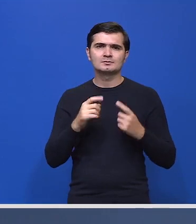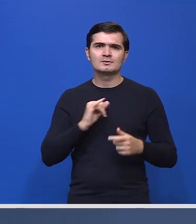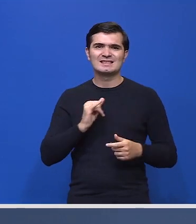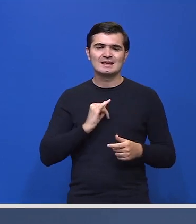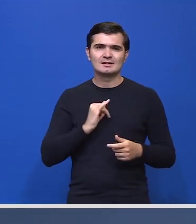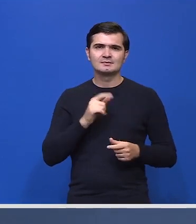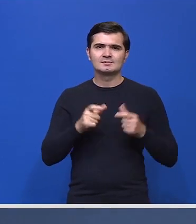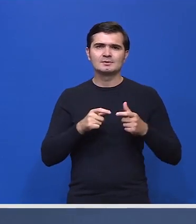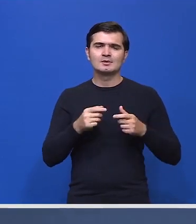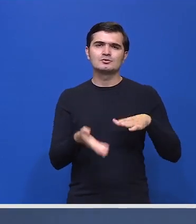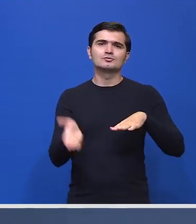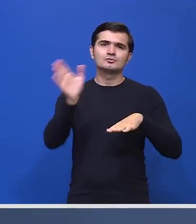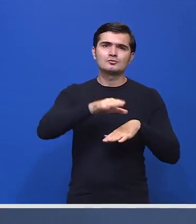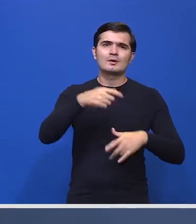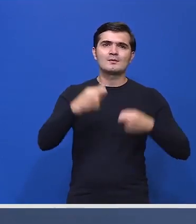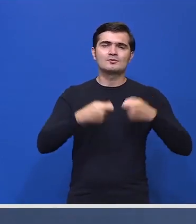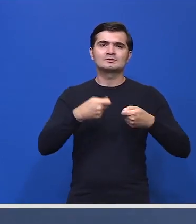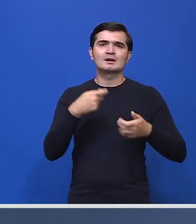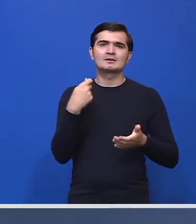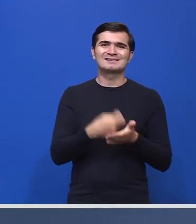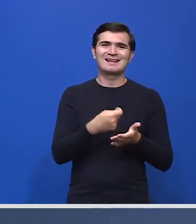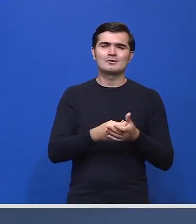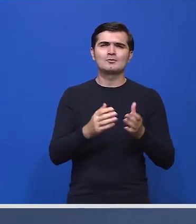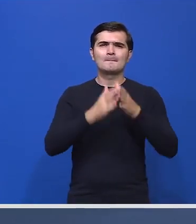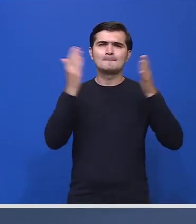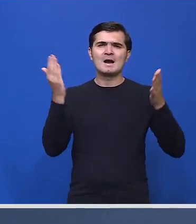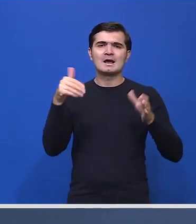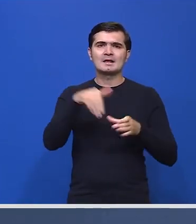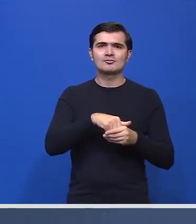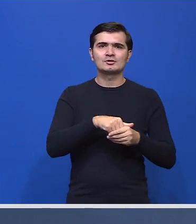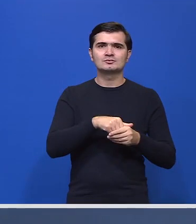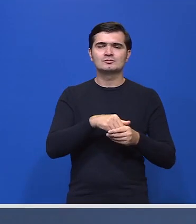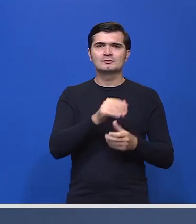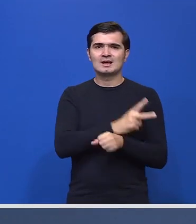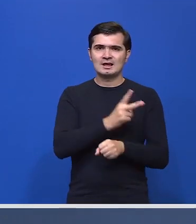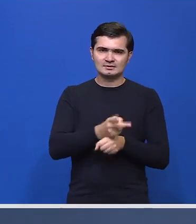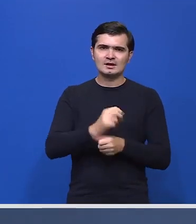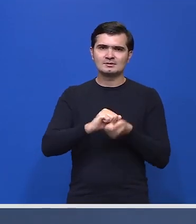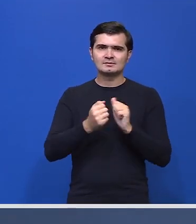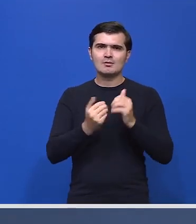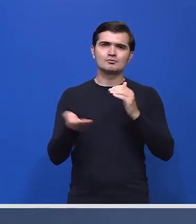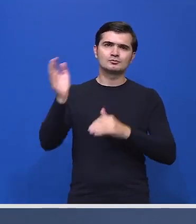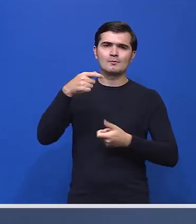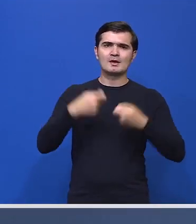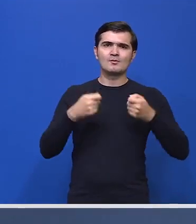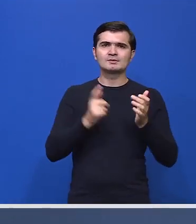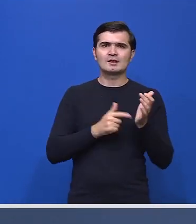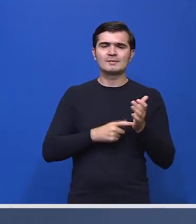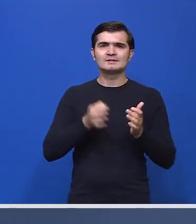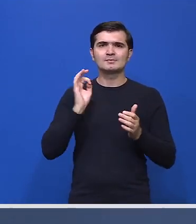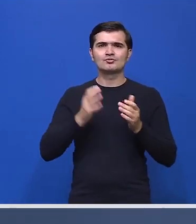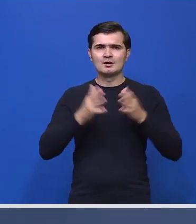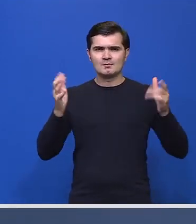public, supraimpozitarea salariilor mari ale bugetarilor și supraimpozitarea pensiilor speciale mari. A rămas